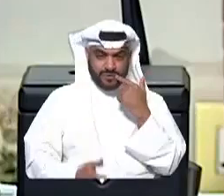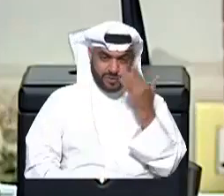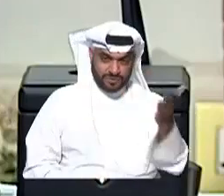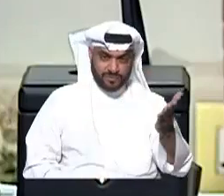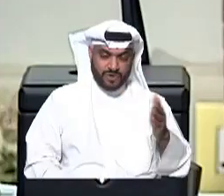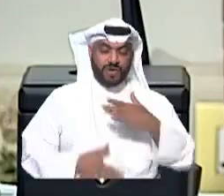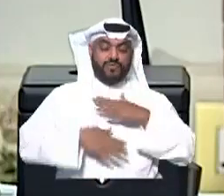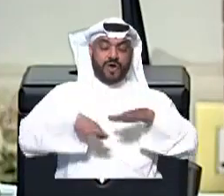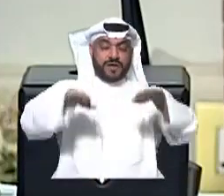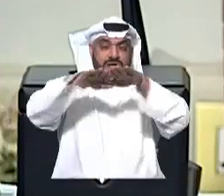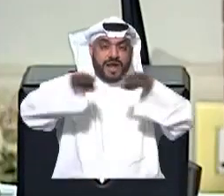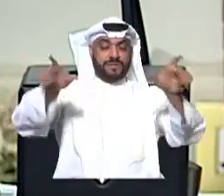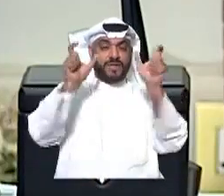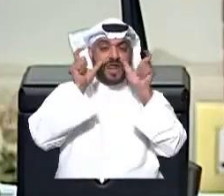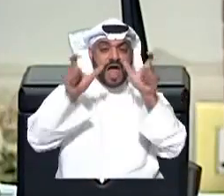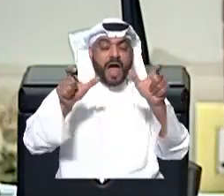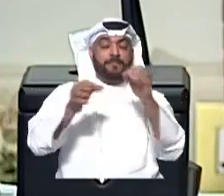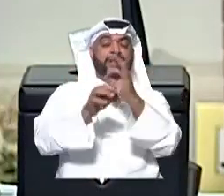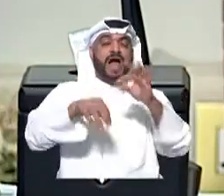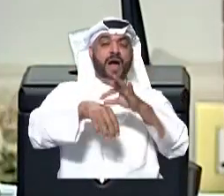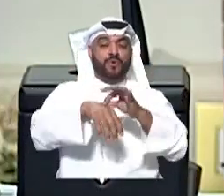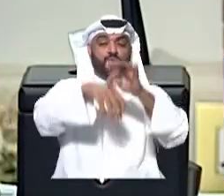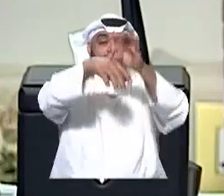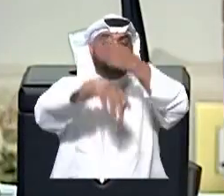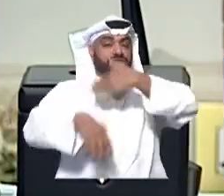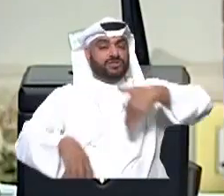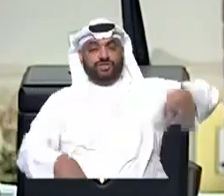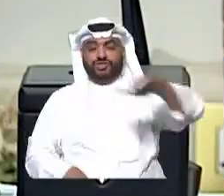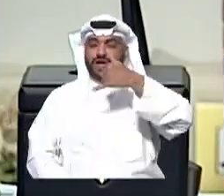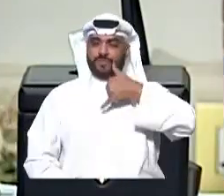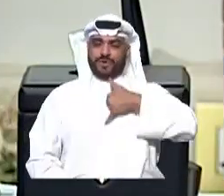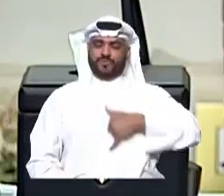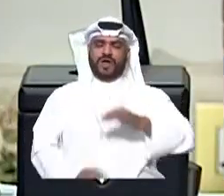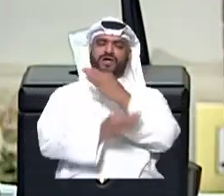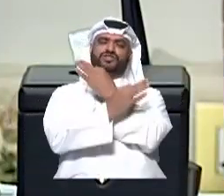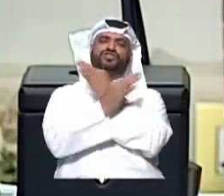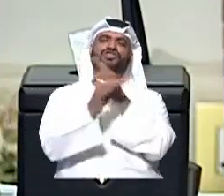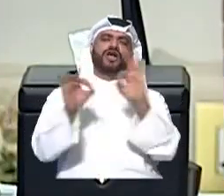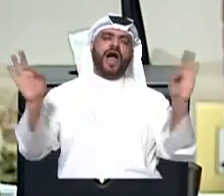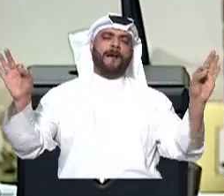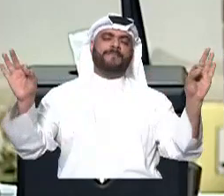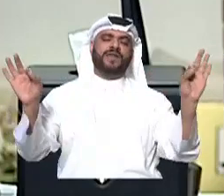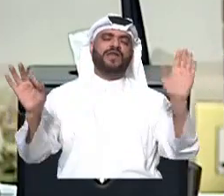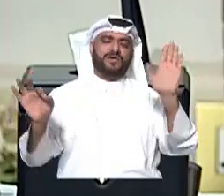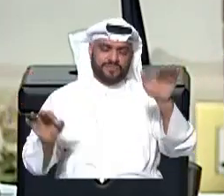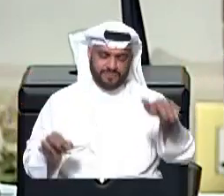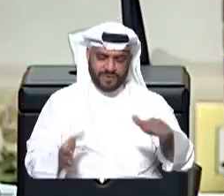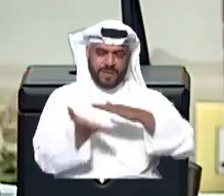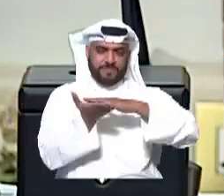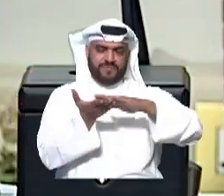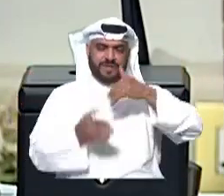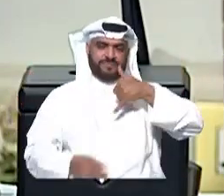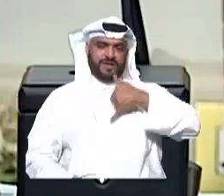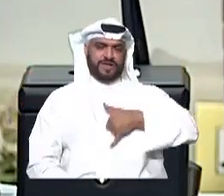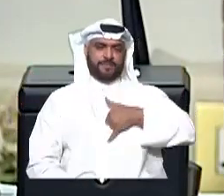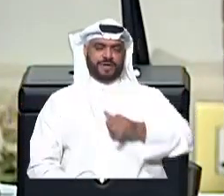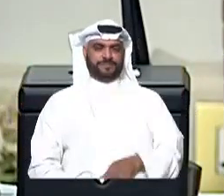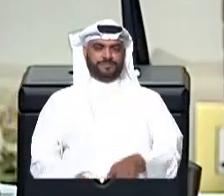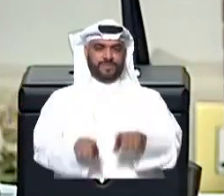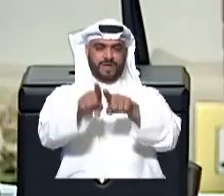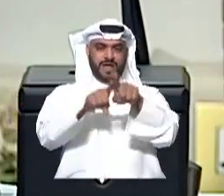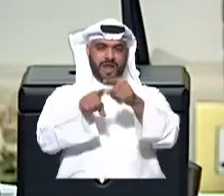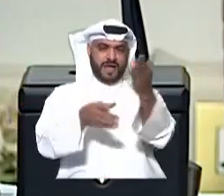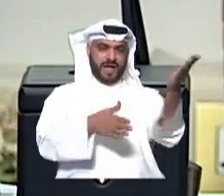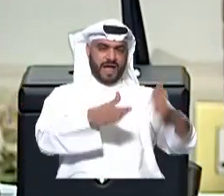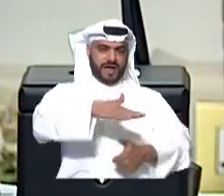لتحقيق الأمن الدائم والاستقرار الشامل في ربوعه. الأخ فخامة